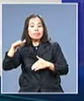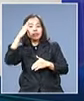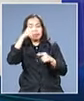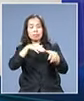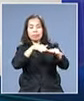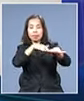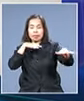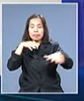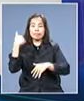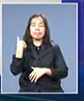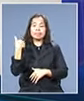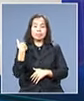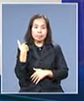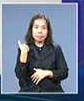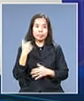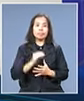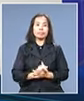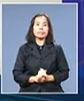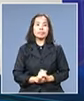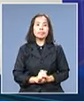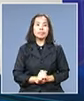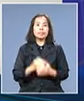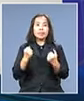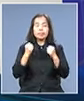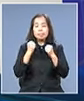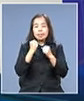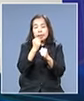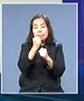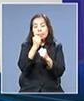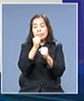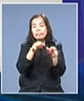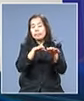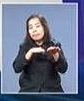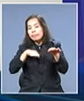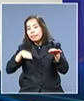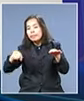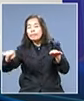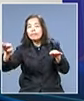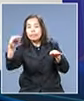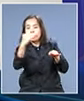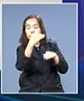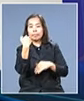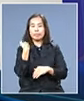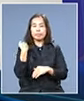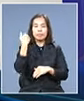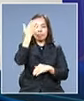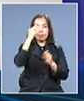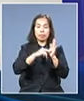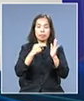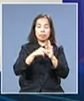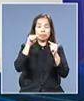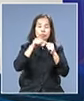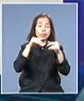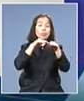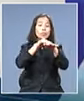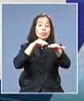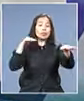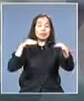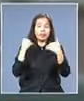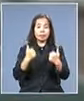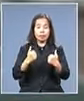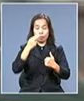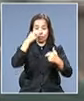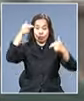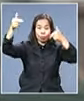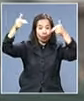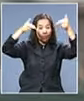วรรค์หรือแม้กระทั่งตัวของหลานหลวงเองนะครับพยายามหลีกเลี่ยงหน่อยก็ดีนะครับนี่เป็นสภาพการจราจรล่าสุดนะครับไปดูกล้องกันหน่อยไหมครับ